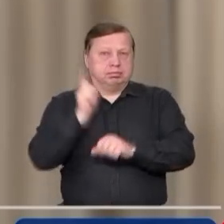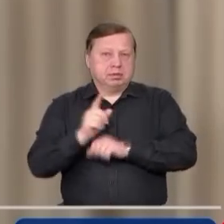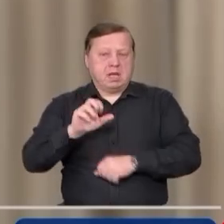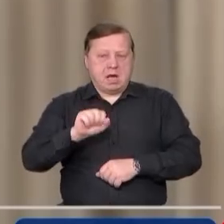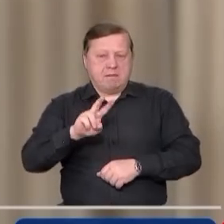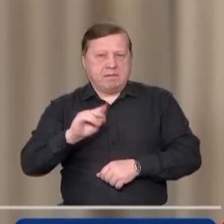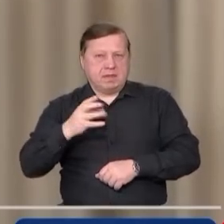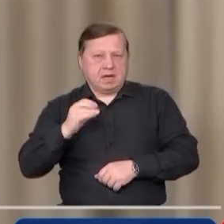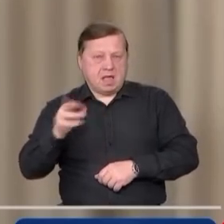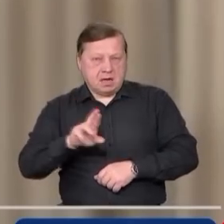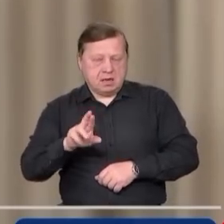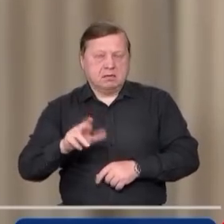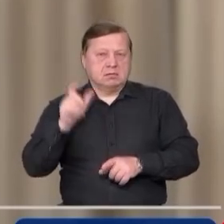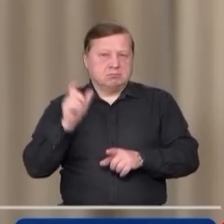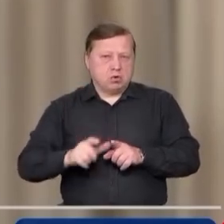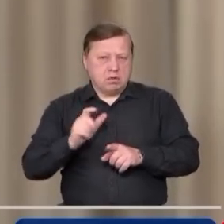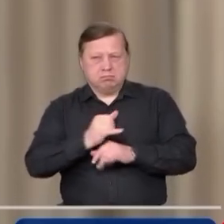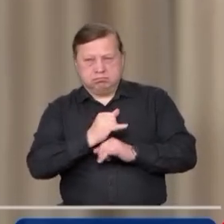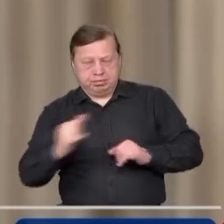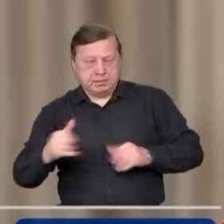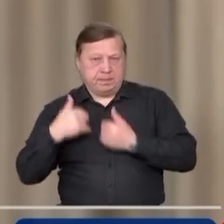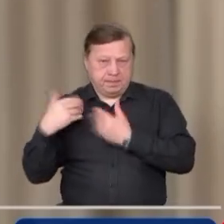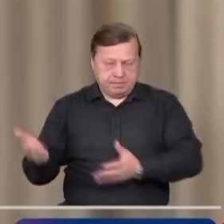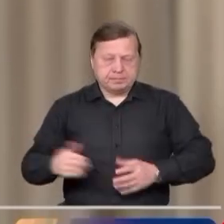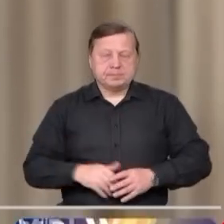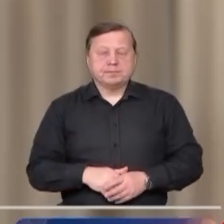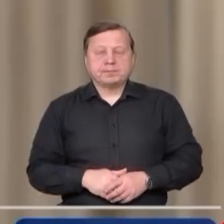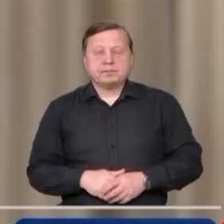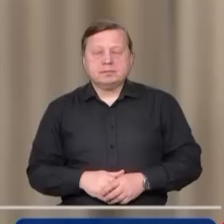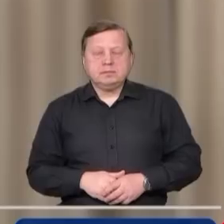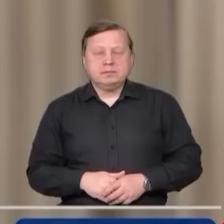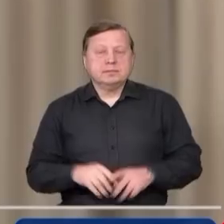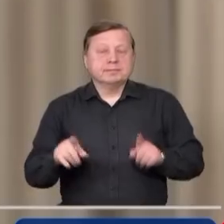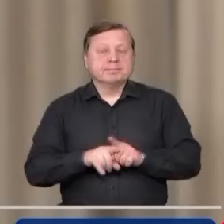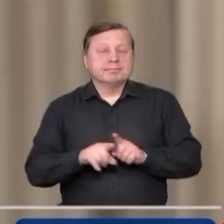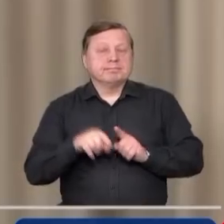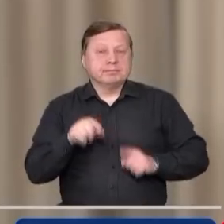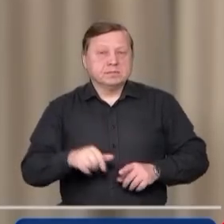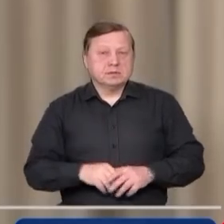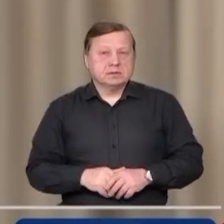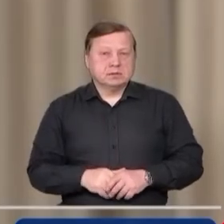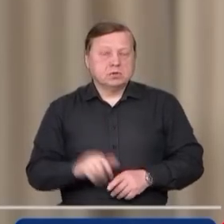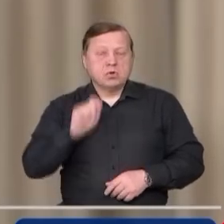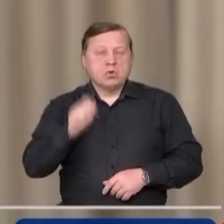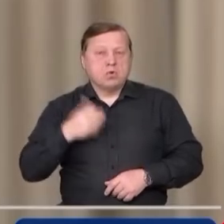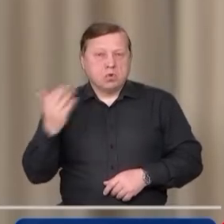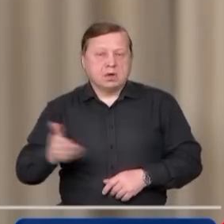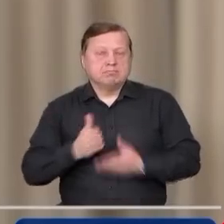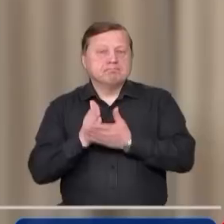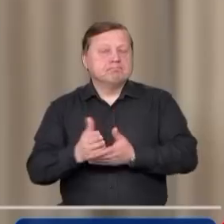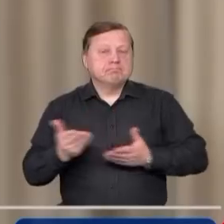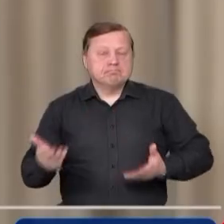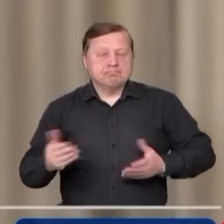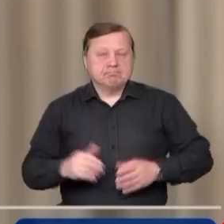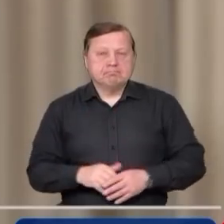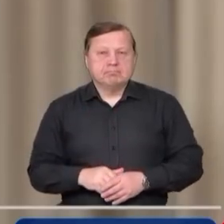Avenger oraz amunicji, a także spełnia on potrzeby Ukrainy w zakresie